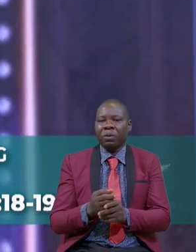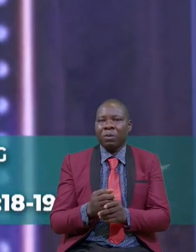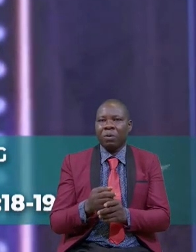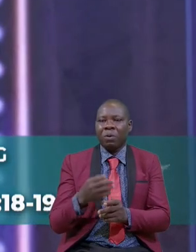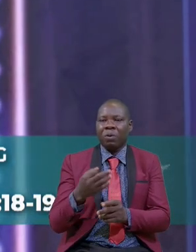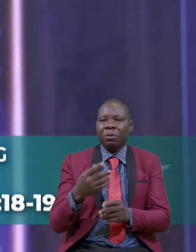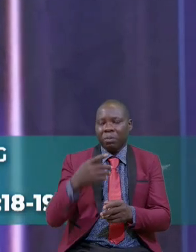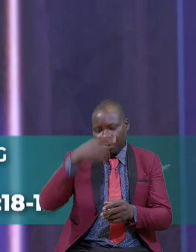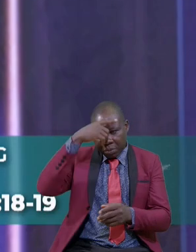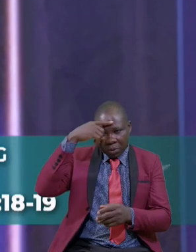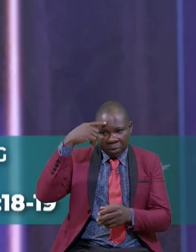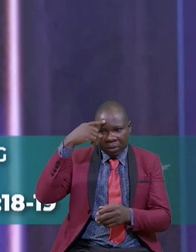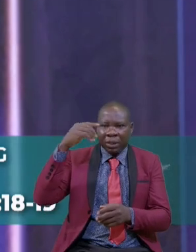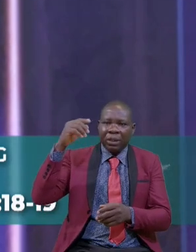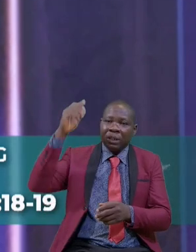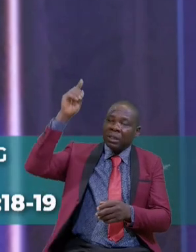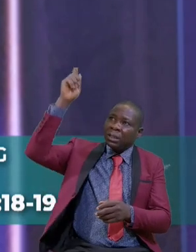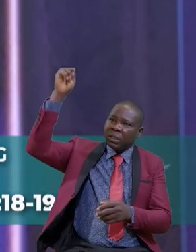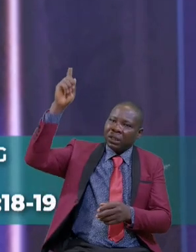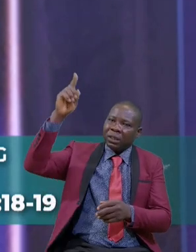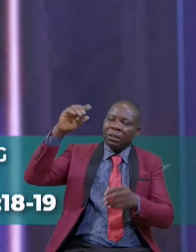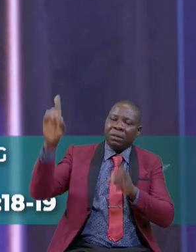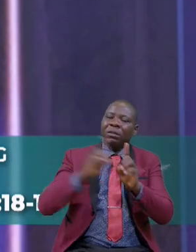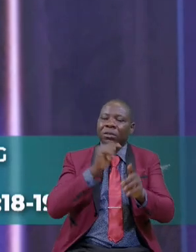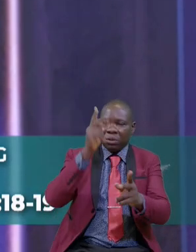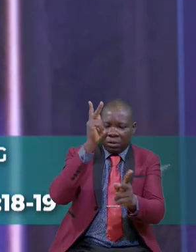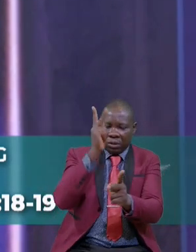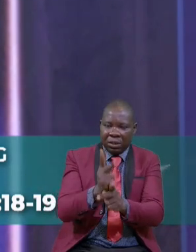toujours. Car il prend plaisir à la